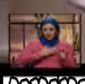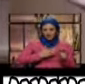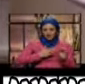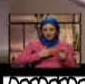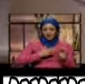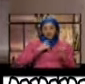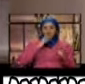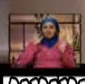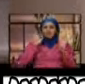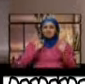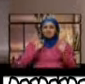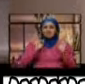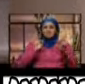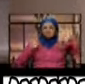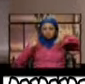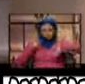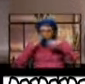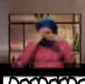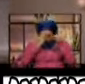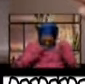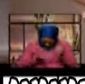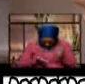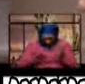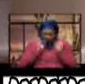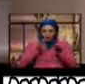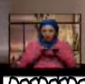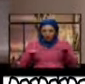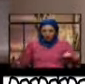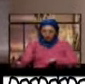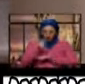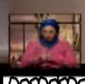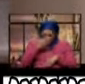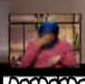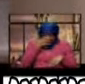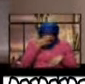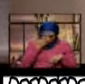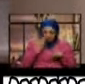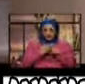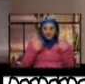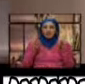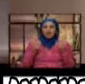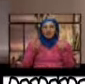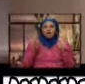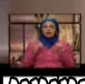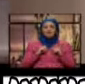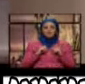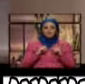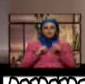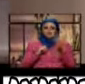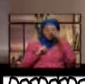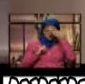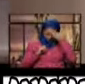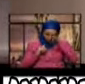على ركبته وخر على وجهه خوف حتى اقوم لها، فتقول لي يا